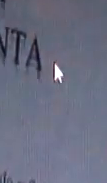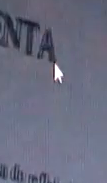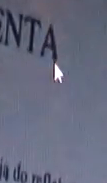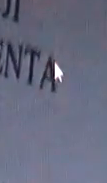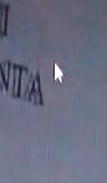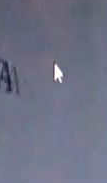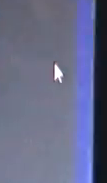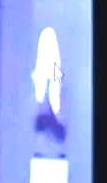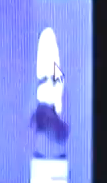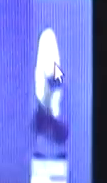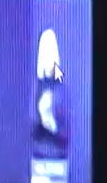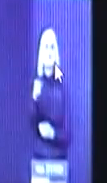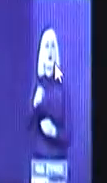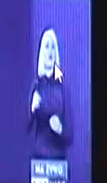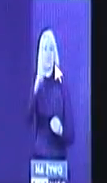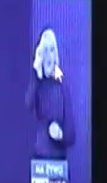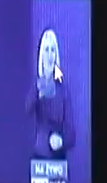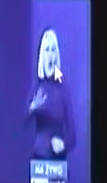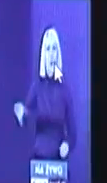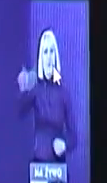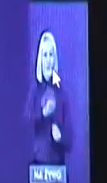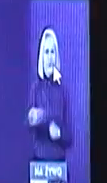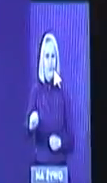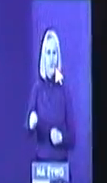jest w stanie wojny z Niemcami. Od pierwszego... Od pierwszego... Od pierwszego...